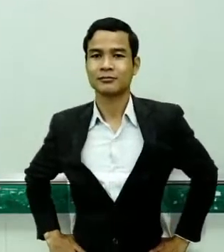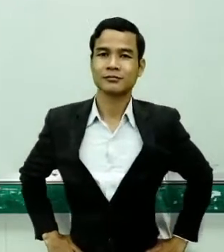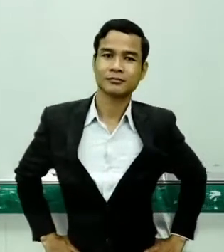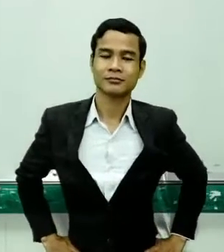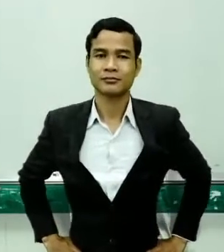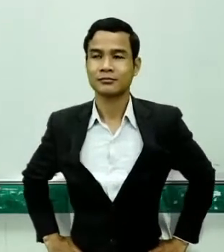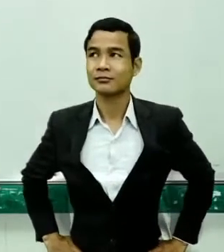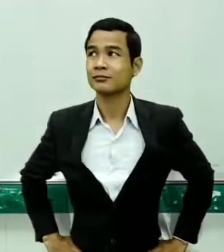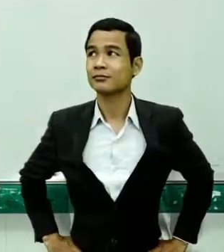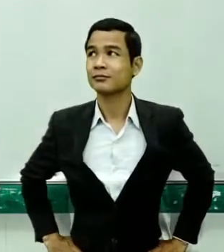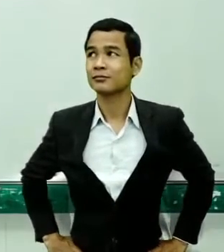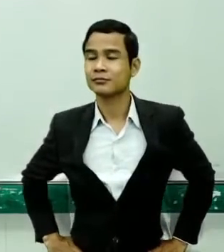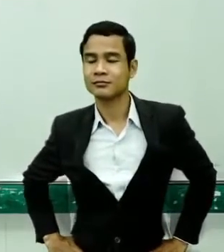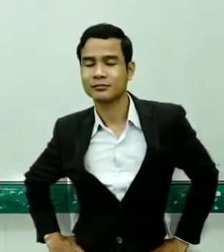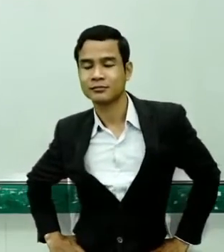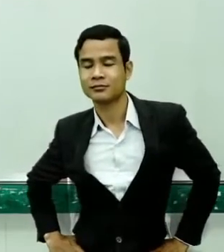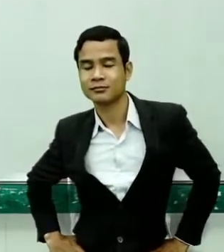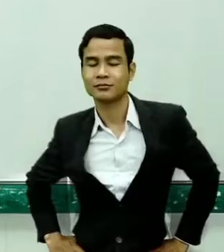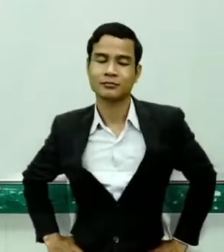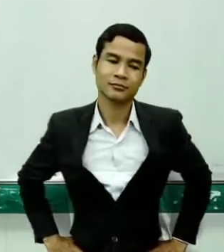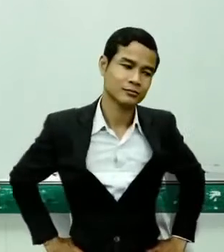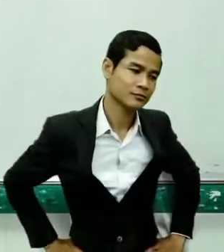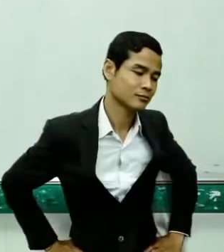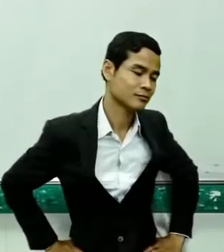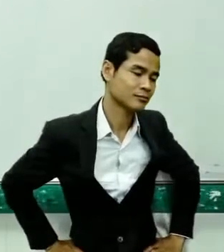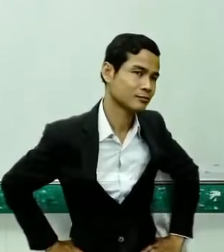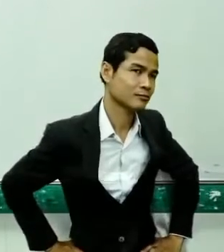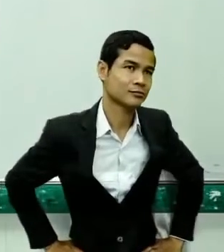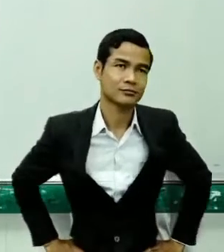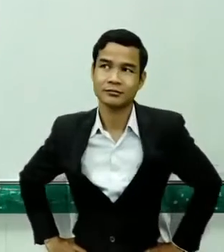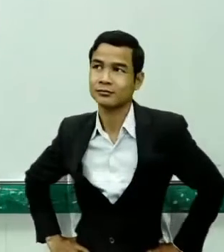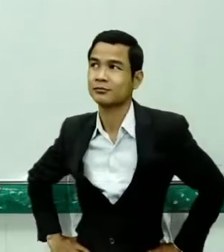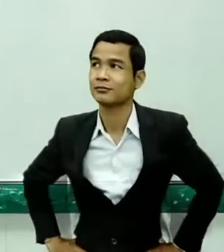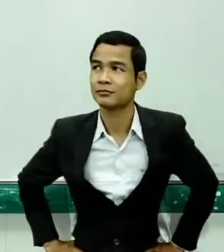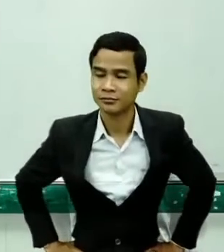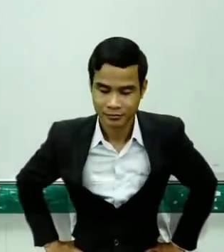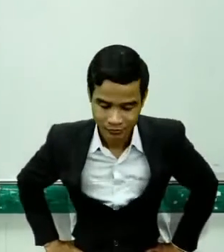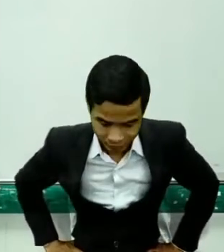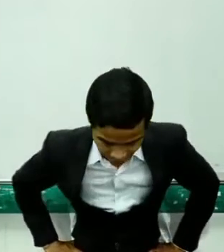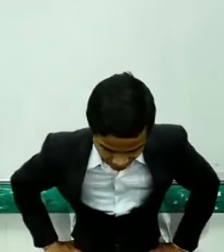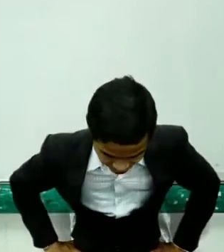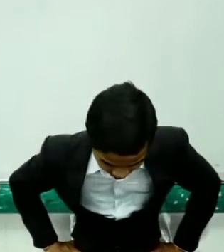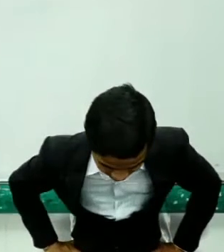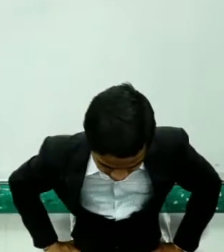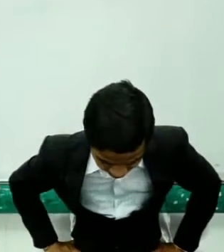xong bồng vờ tịch tử. Tớ chú vê, tớ sát đam. Ờ, áo tầm mục môi cồn.